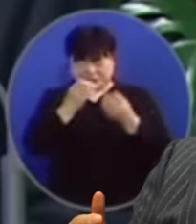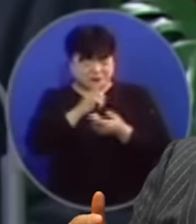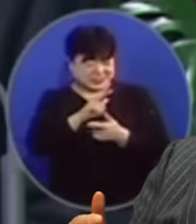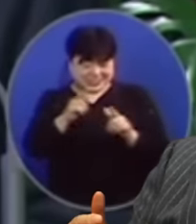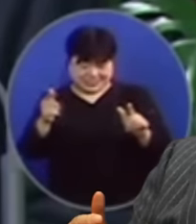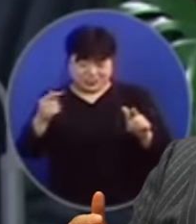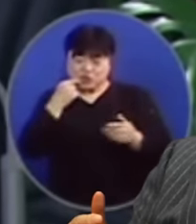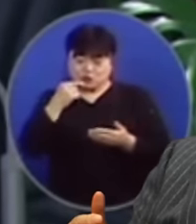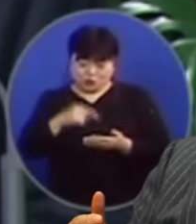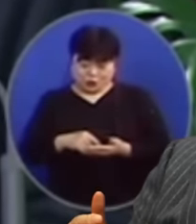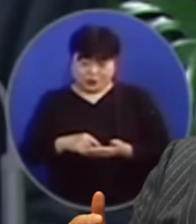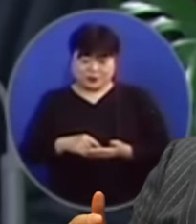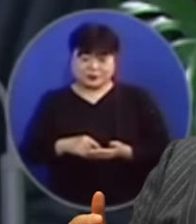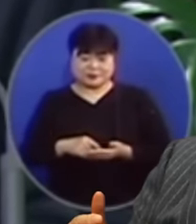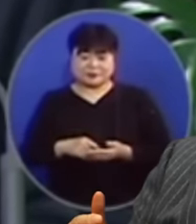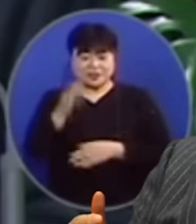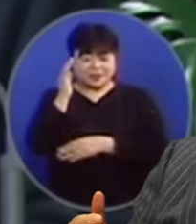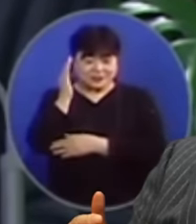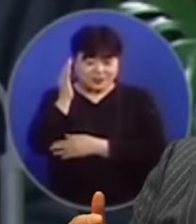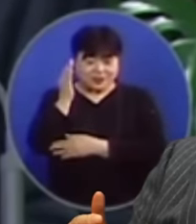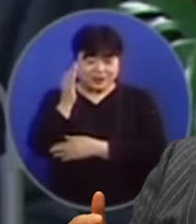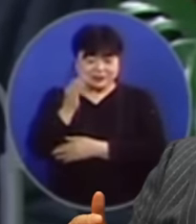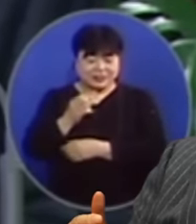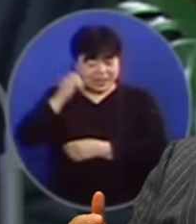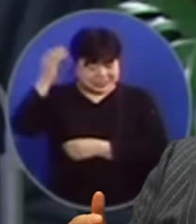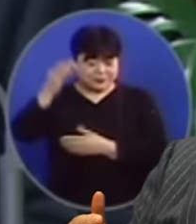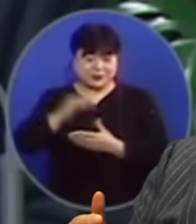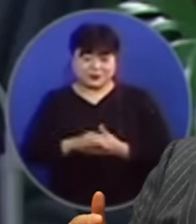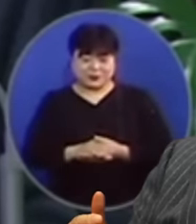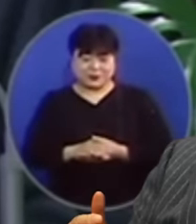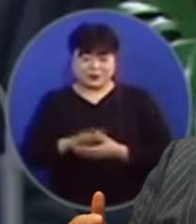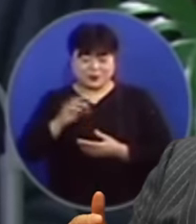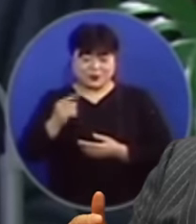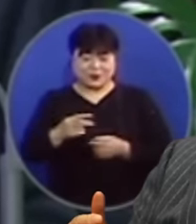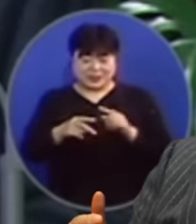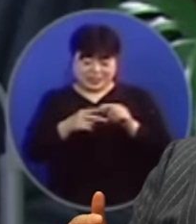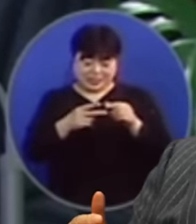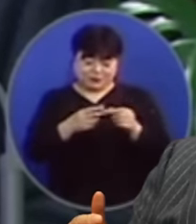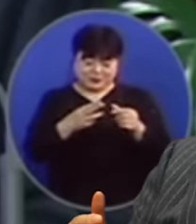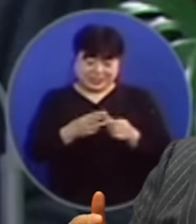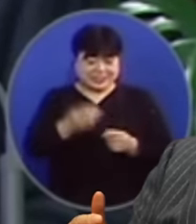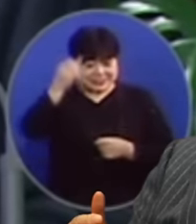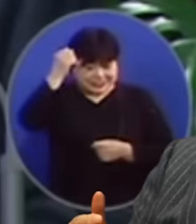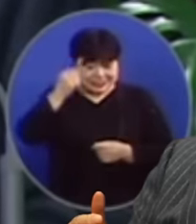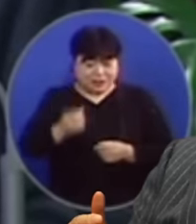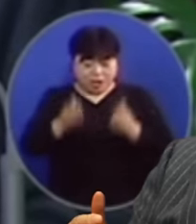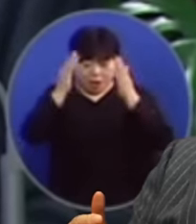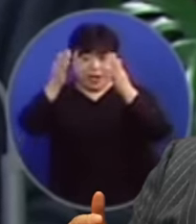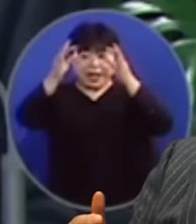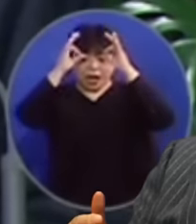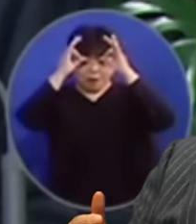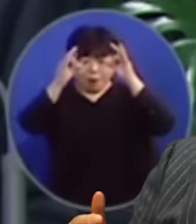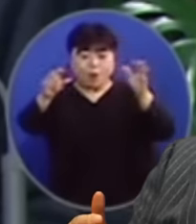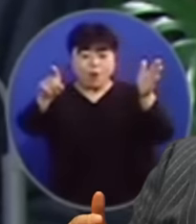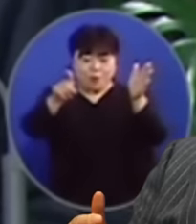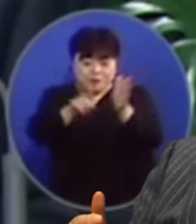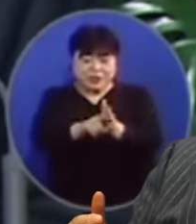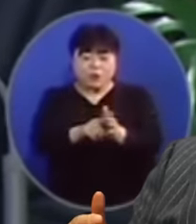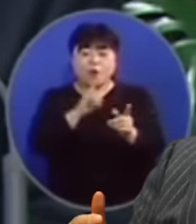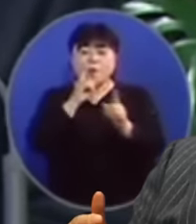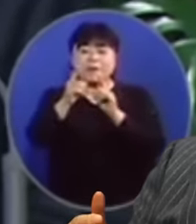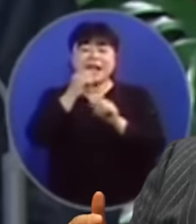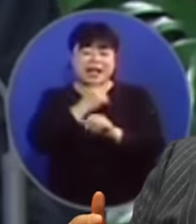마십시오. 내 설교한 것을 오늘 다 잊어버렸으면 세 가지만 기억하십시오. 바라보고 믿고